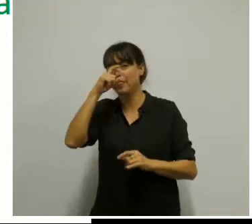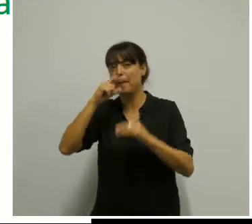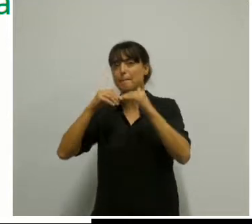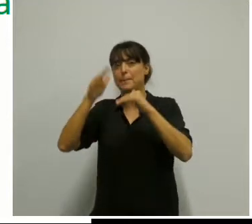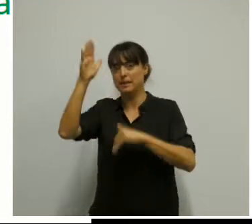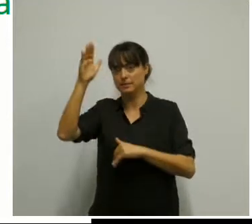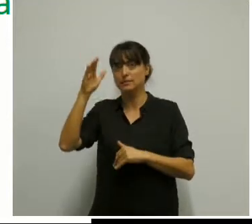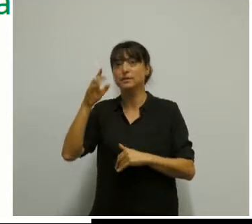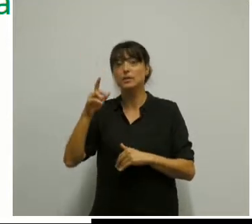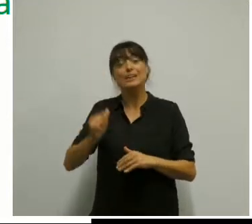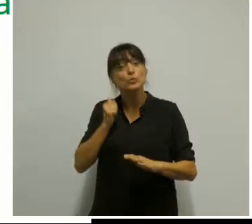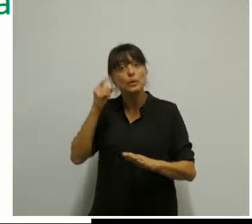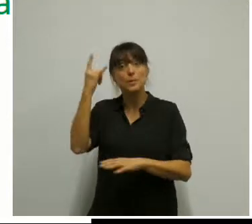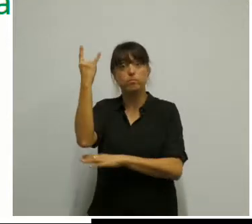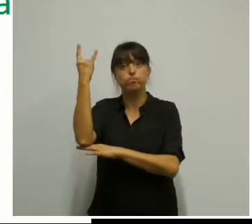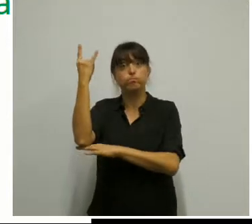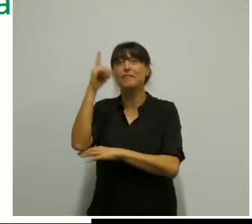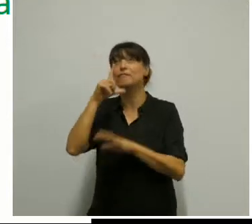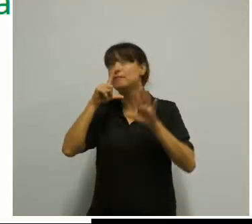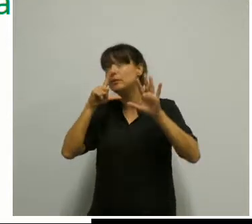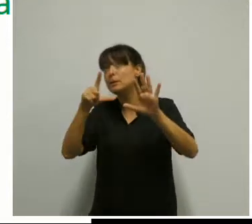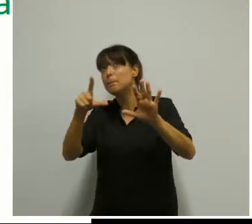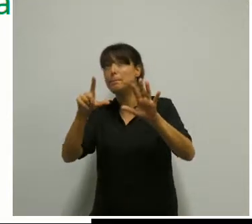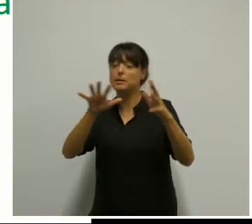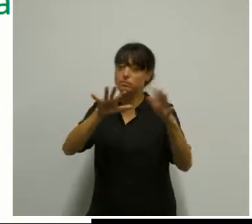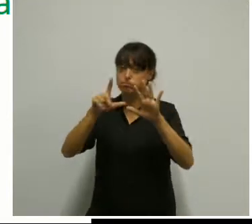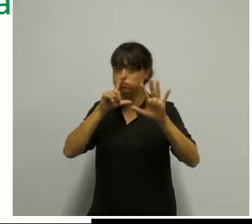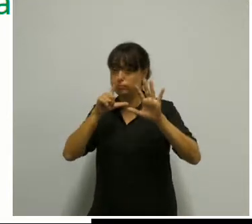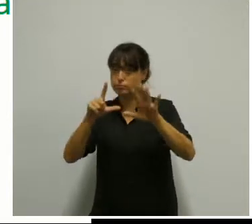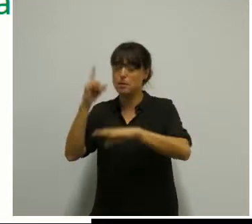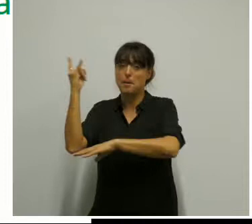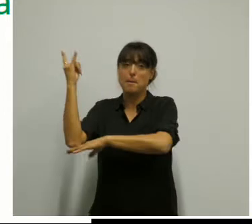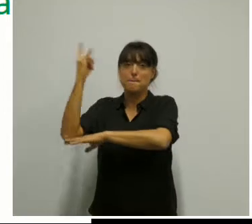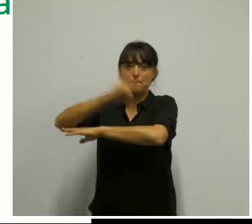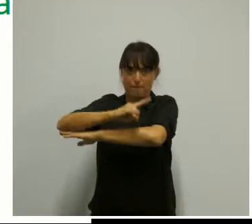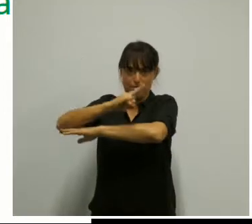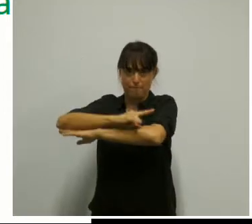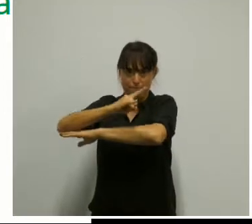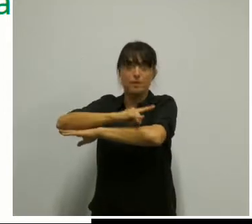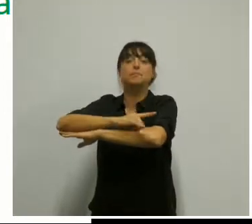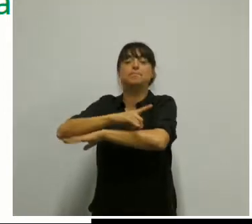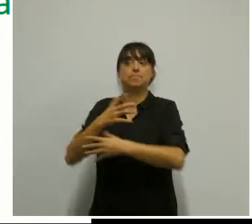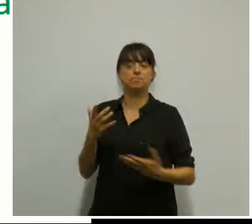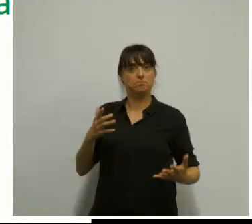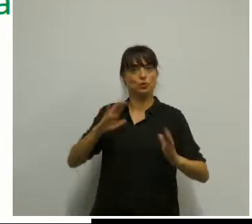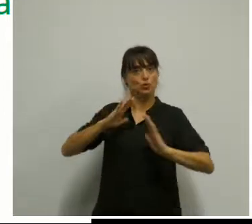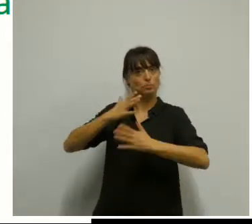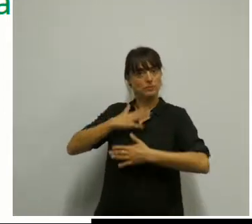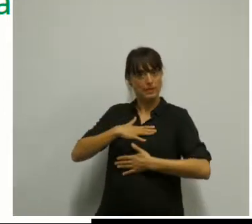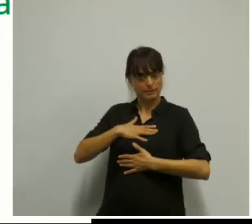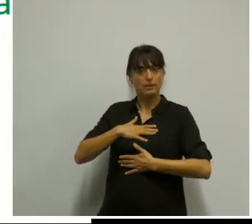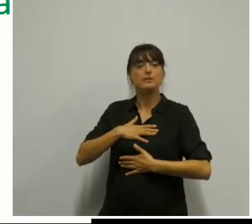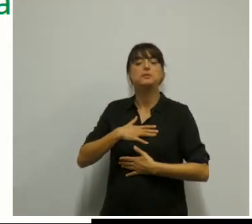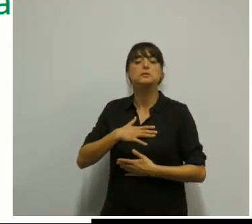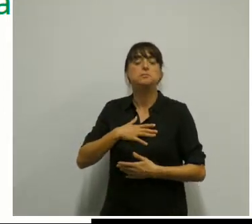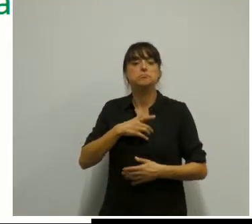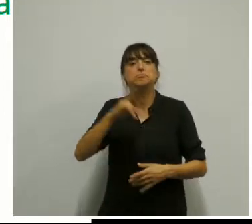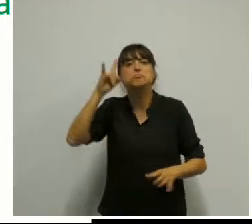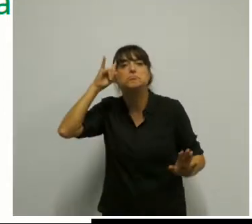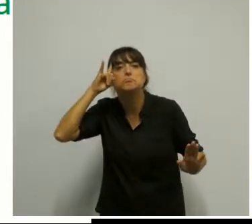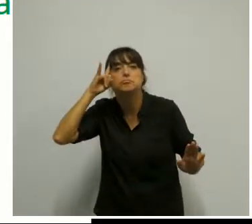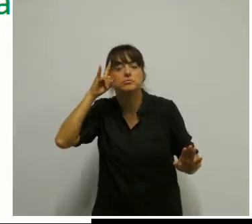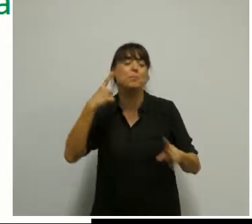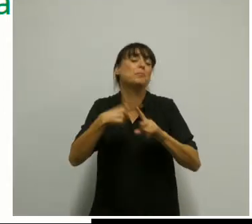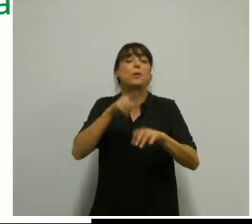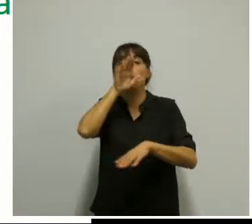cop i volta cau un arbre fa 7 o 8 anys enrere. Fem una auditoria perquè no és, bueno, cau un arbre en la muntanya no passa res, però cau un arbre en una escola,